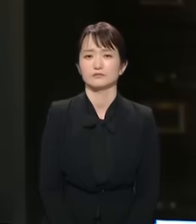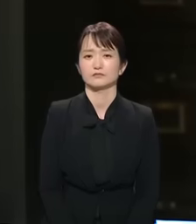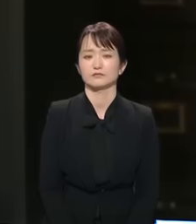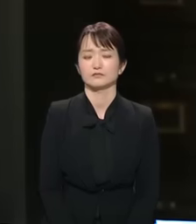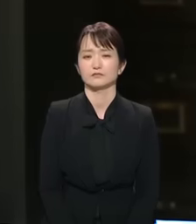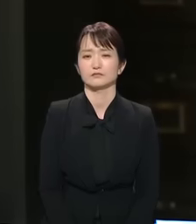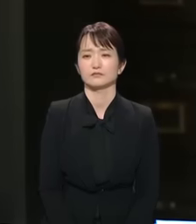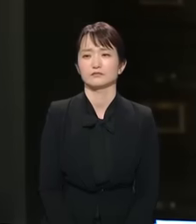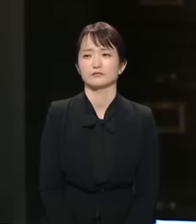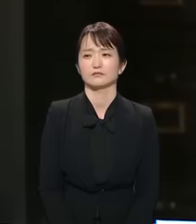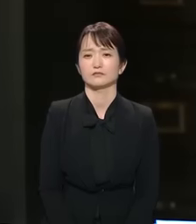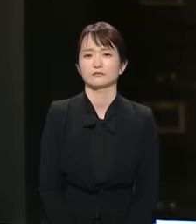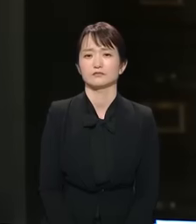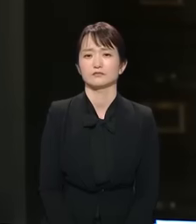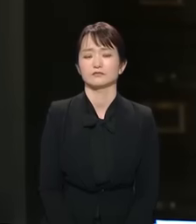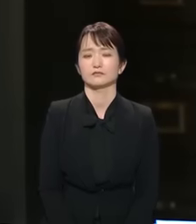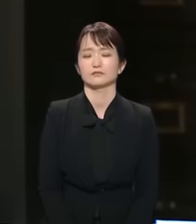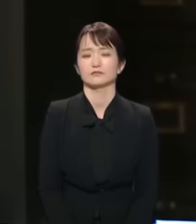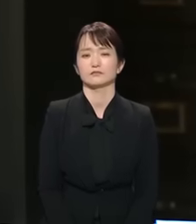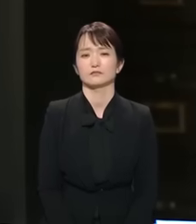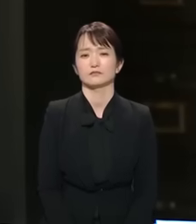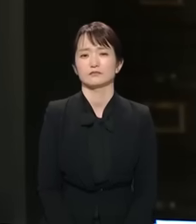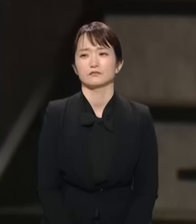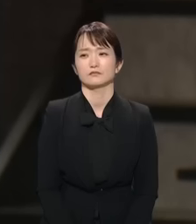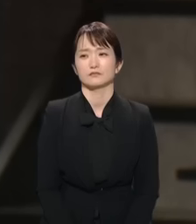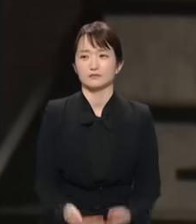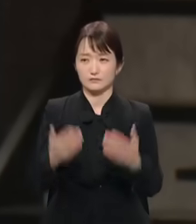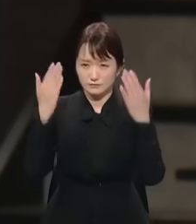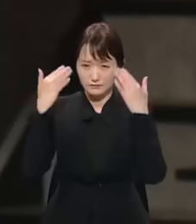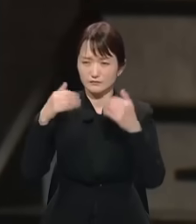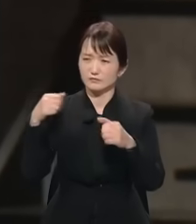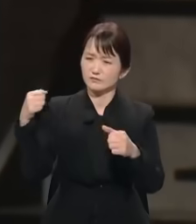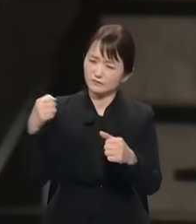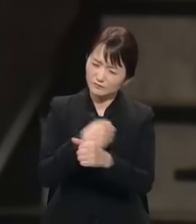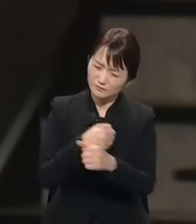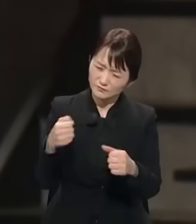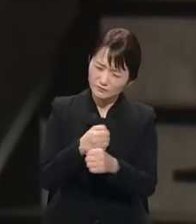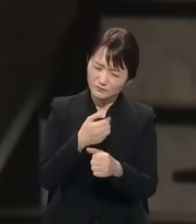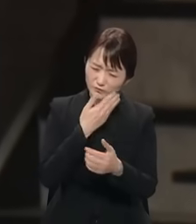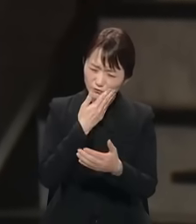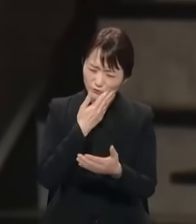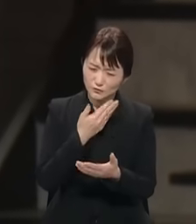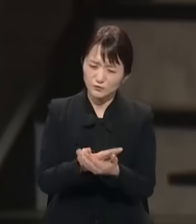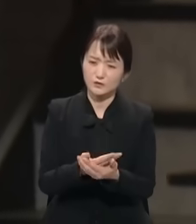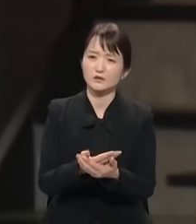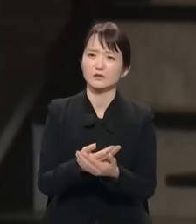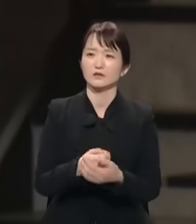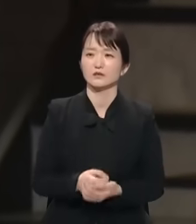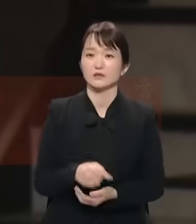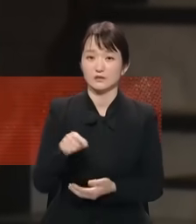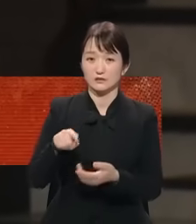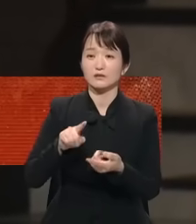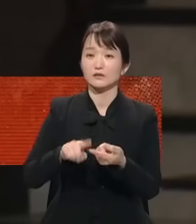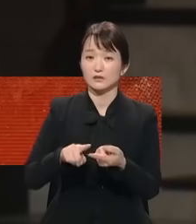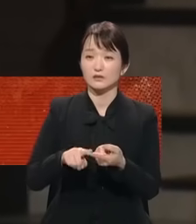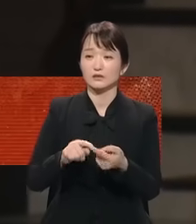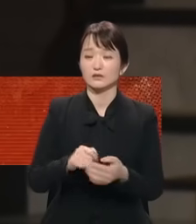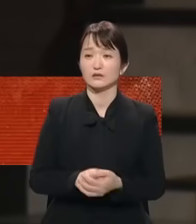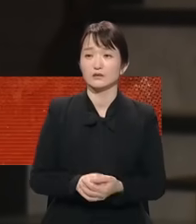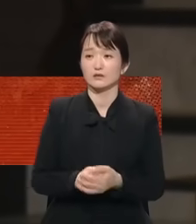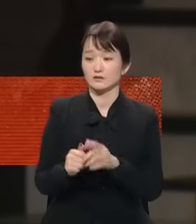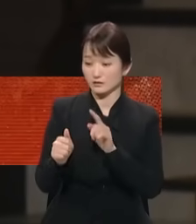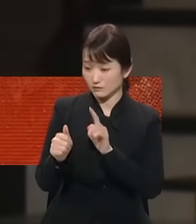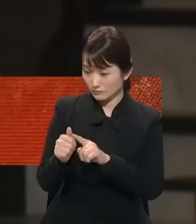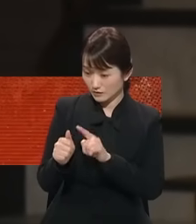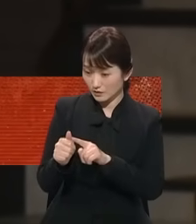자 교수님 뭐 한 말씀 좀 해주시죠. 아 네, 학교 폭력은 정말 중대한 사안이고 그다음 이 부분에 대해서 정말로 가해자인